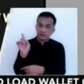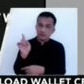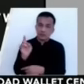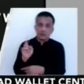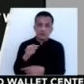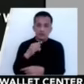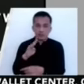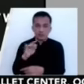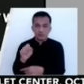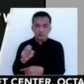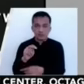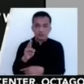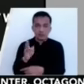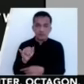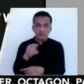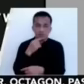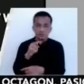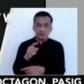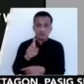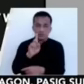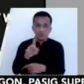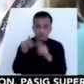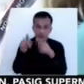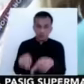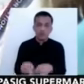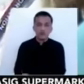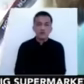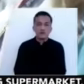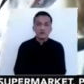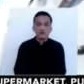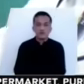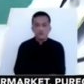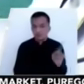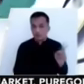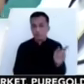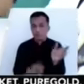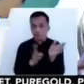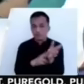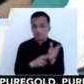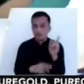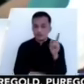sa pagsasabing isang tao lang sila. Is that your signature, Alice?